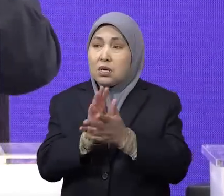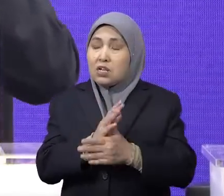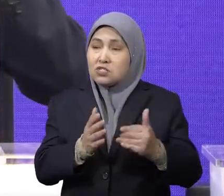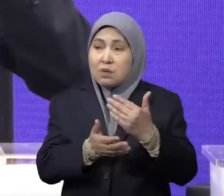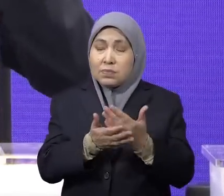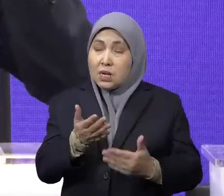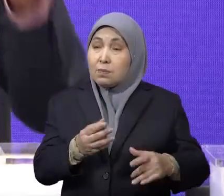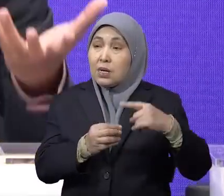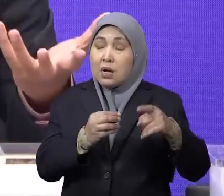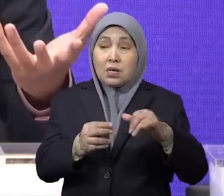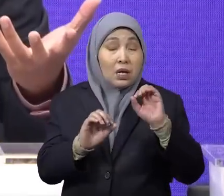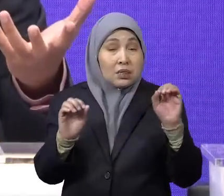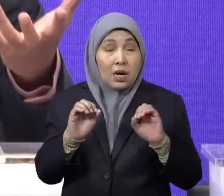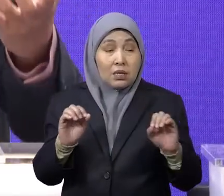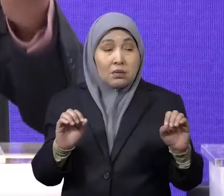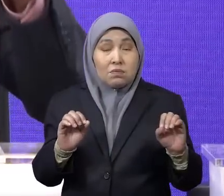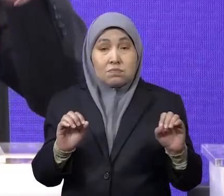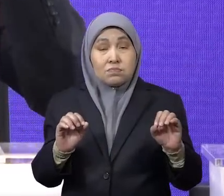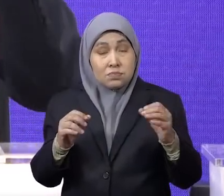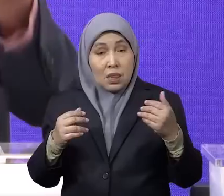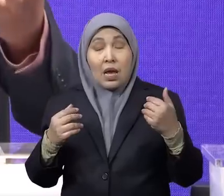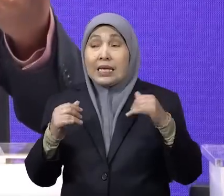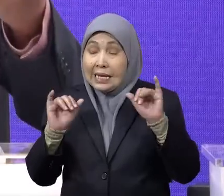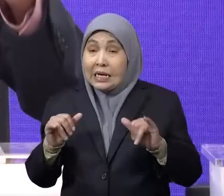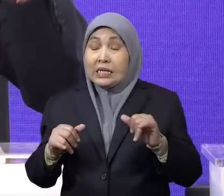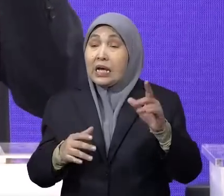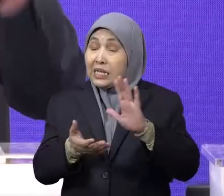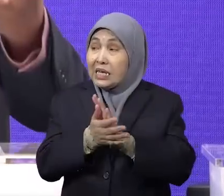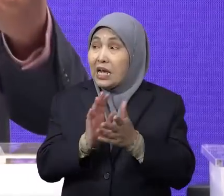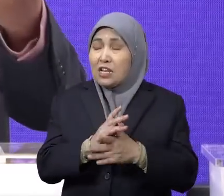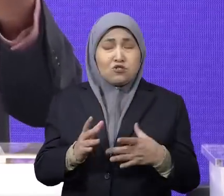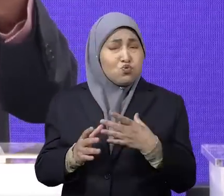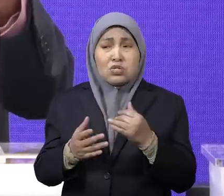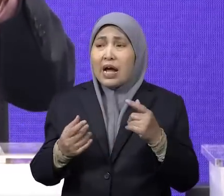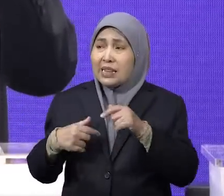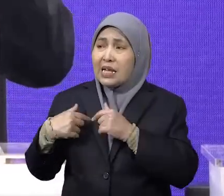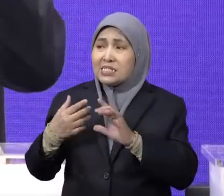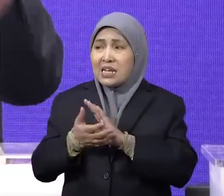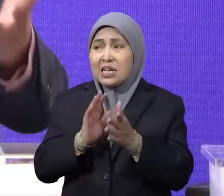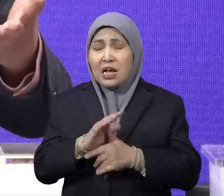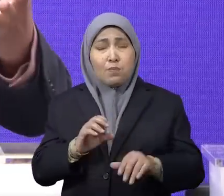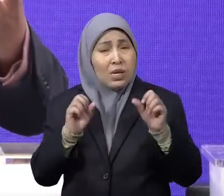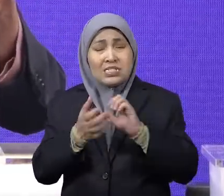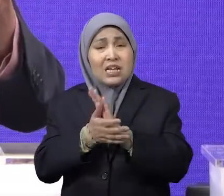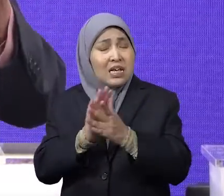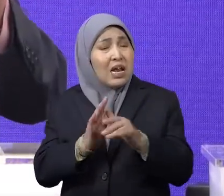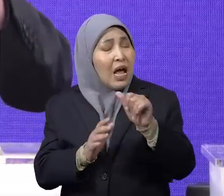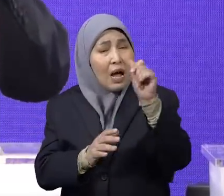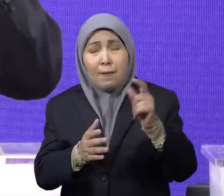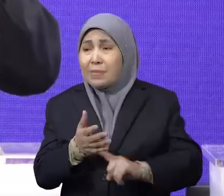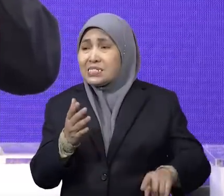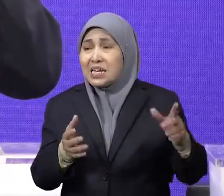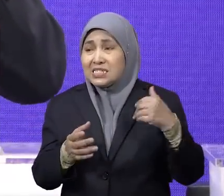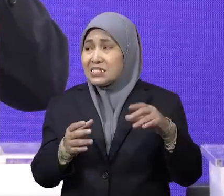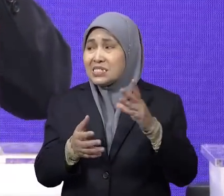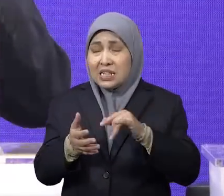sesuatu daripada perkara yang tidak ada. Kan, maknanya memang dia jadikan, dia suka hati dia nak jadikan apa sahaja, dia boleh jadikan apa sahaja. Dan isu